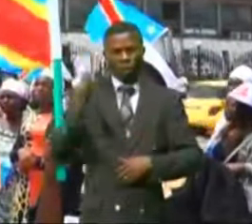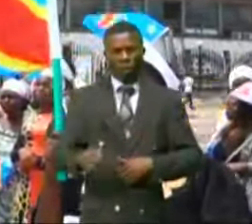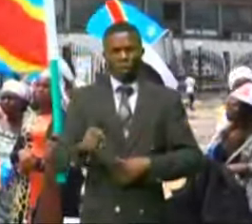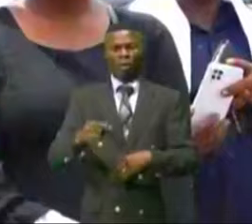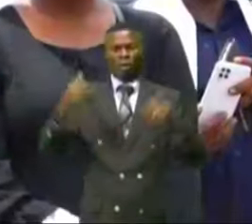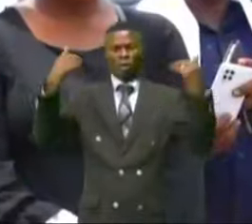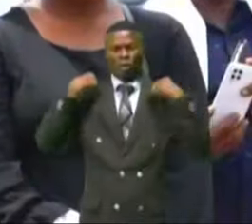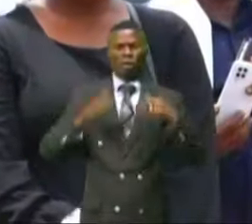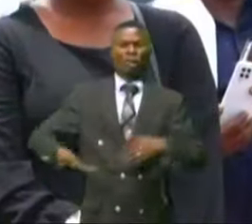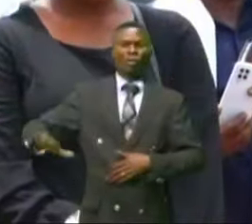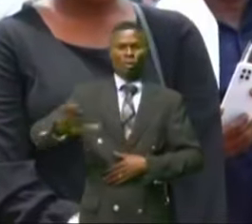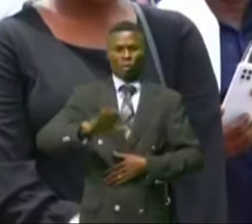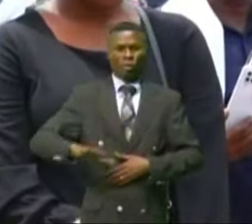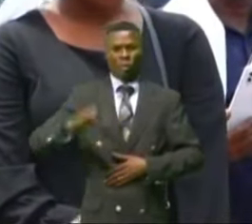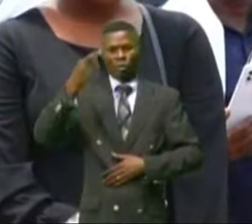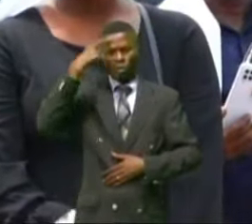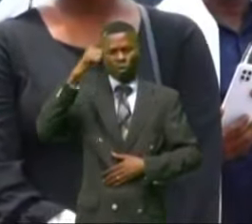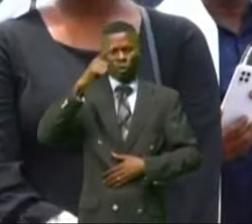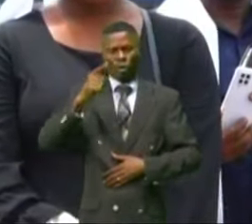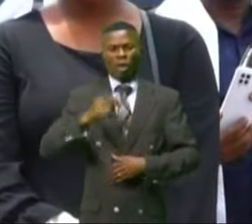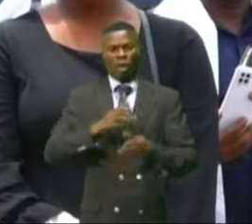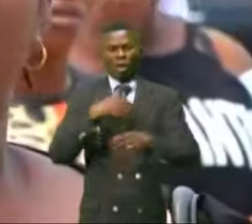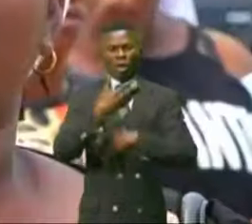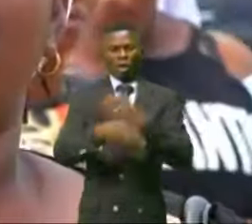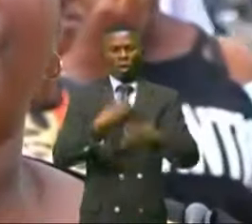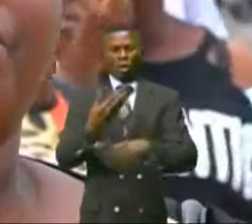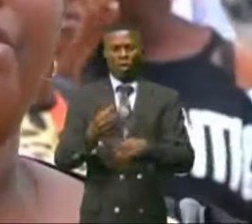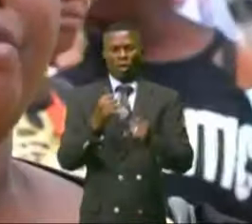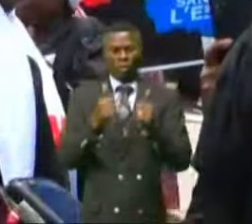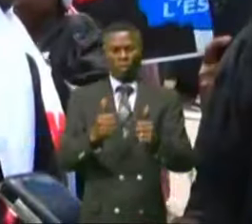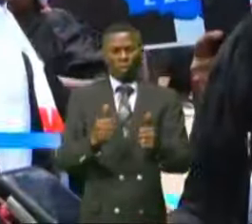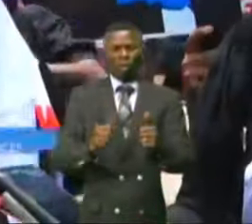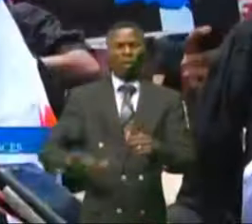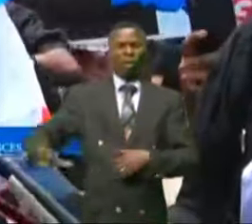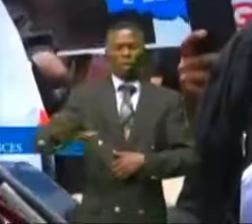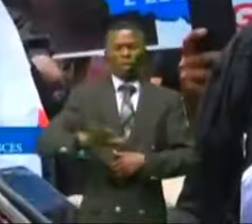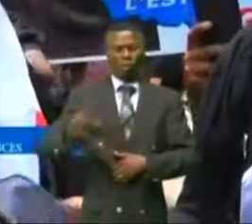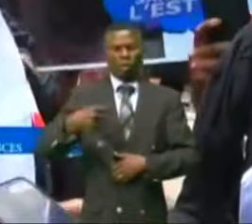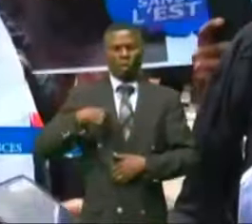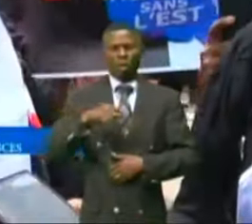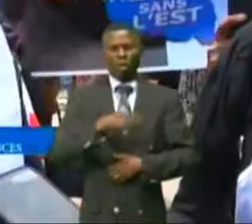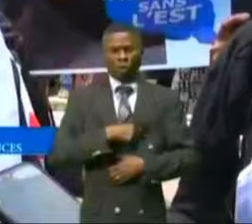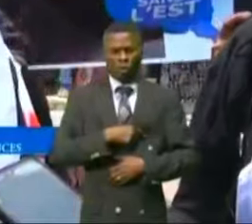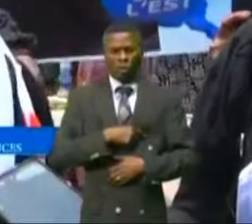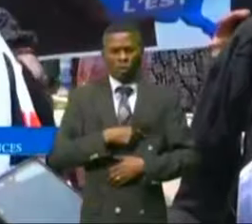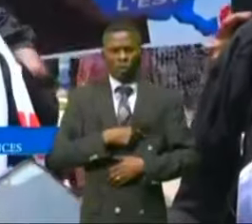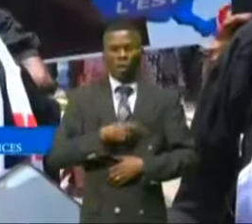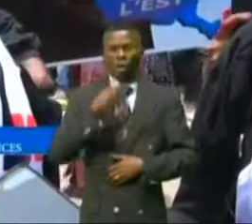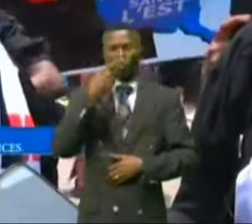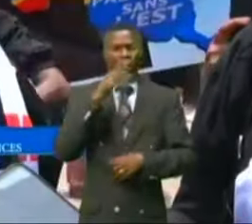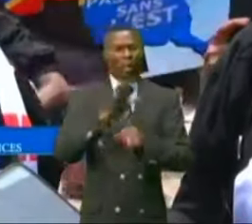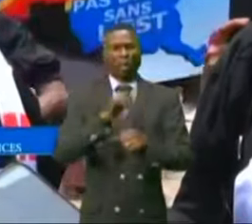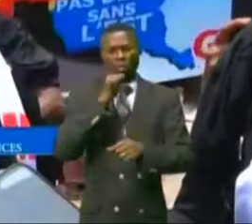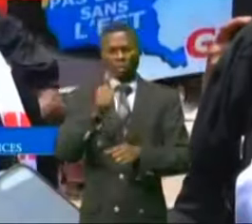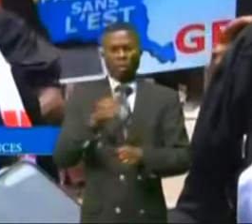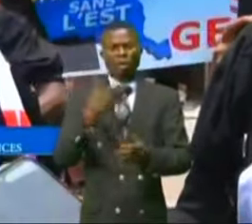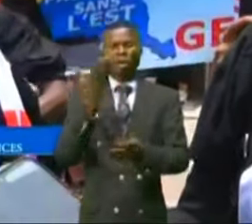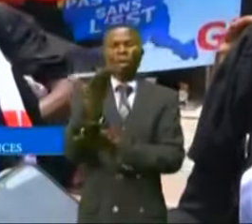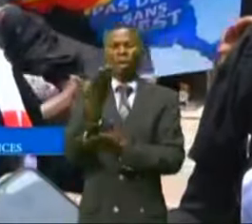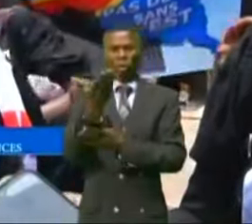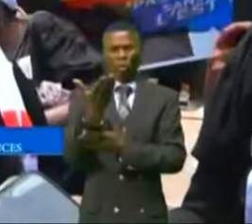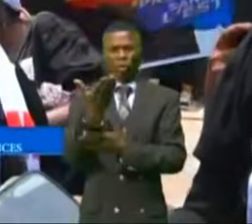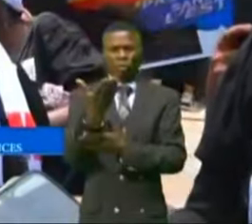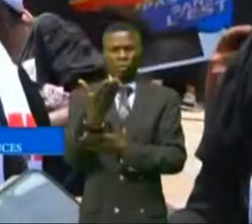garant de la nation pour la bonne conduite des affaires dans le pays. Nous n'allons pas multiplier les mots, nous allons seulement leur dire